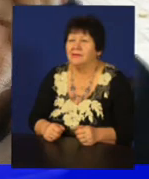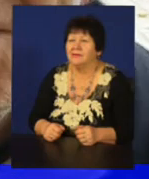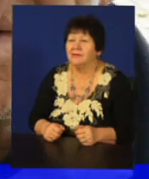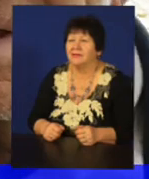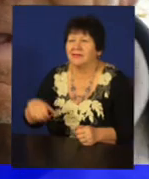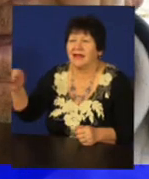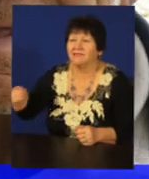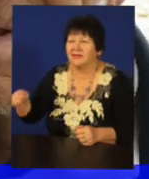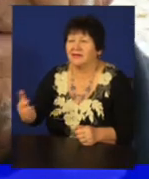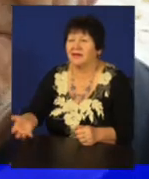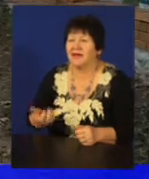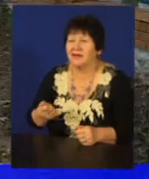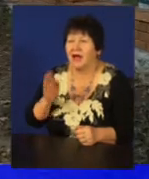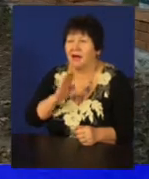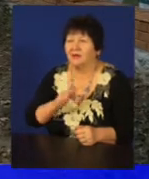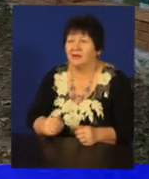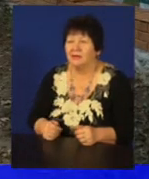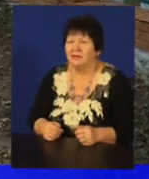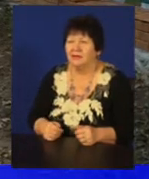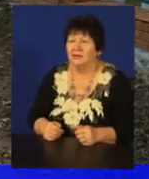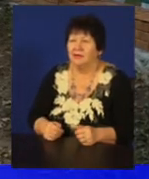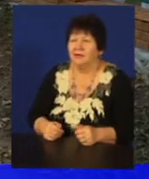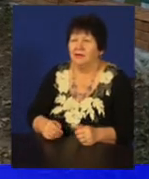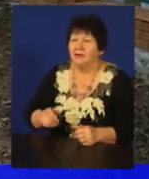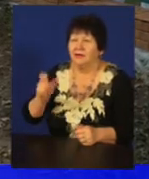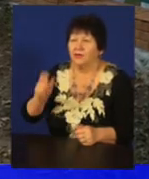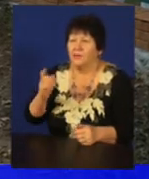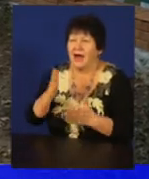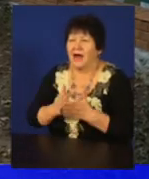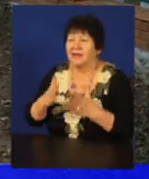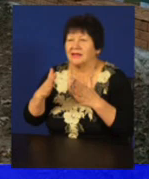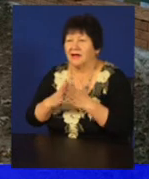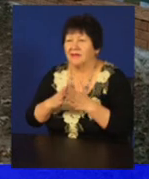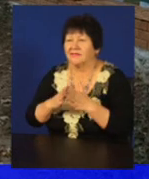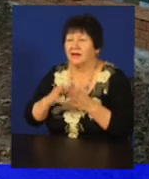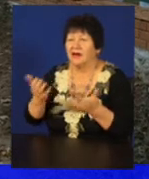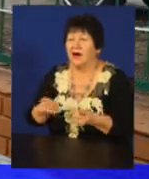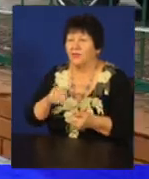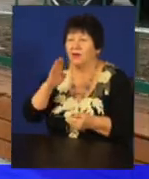Fântâne? Da. Lumea are de acasă, au fântâni, de acasă, trag.